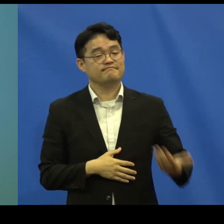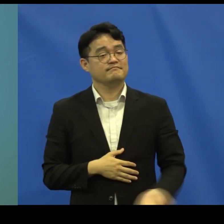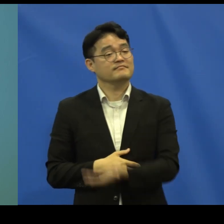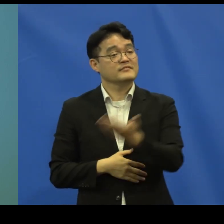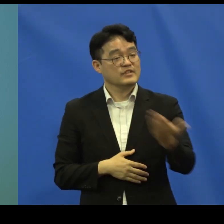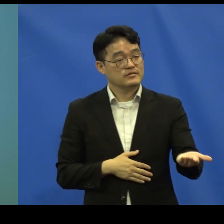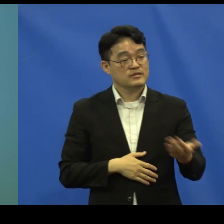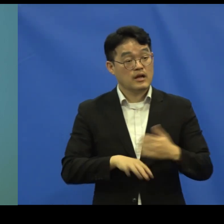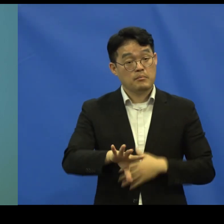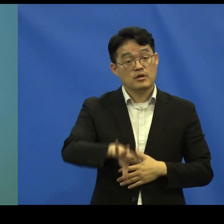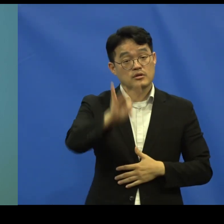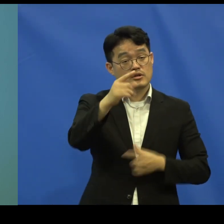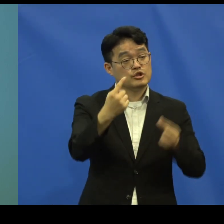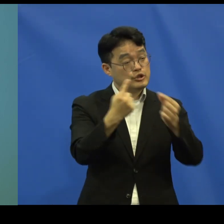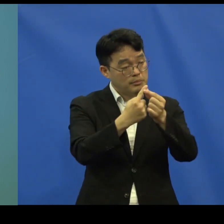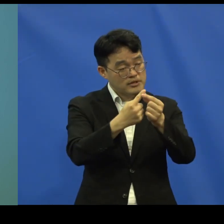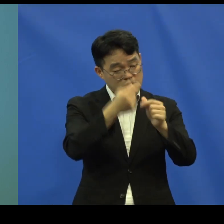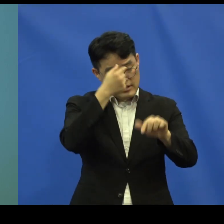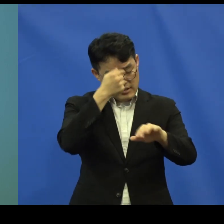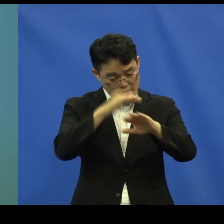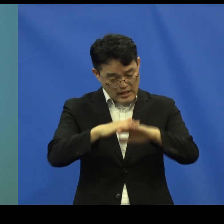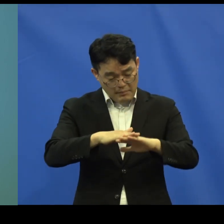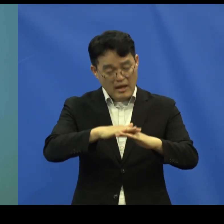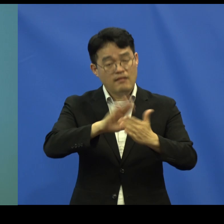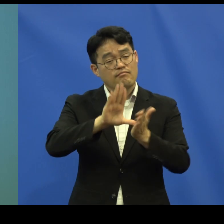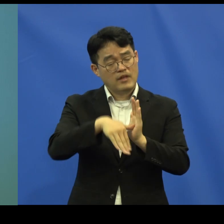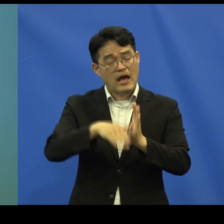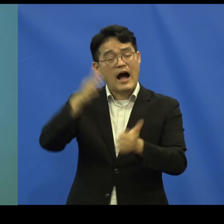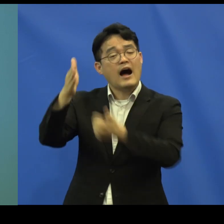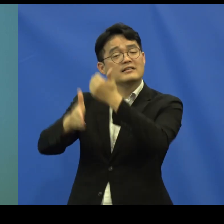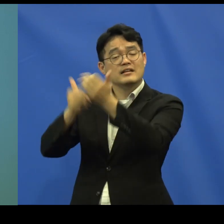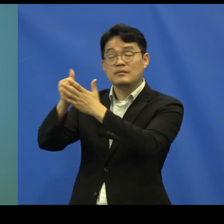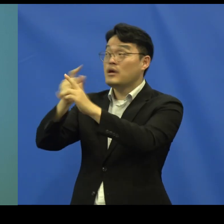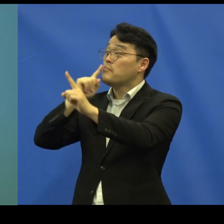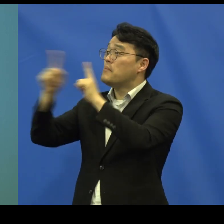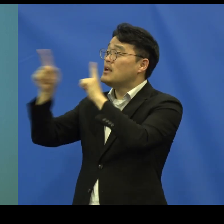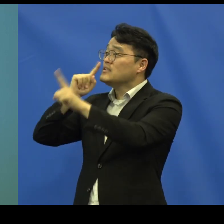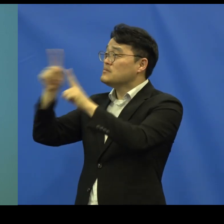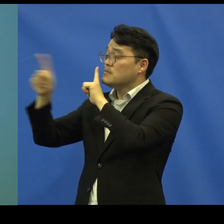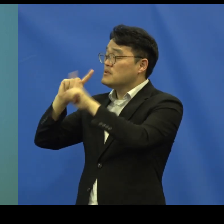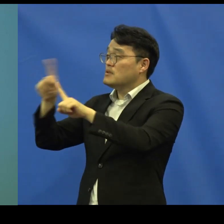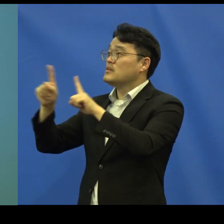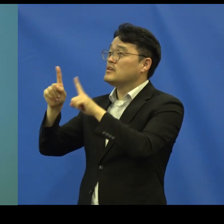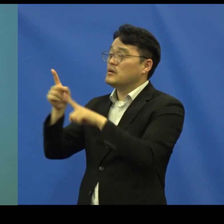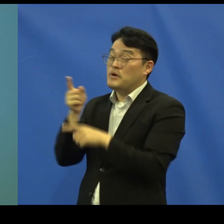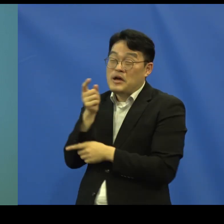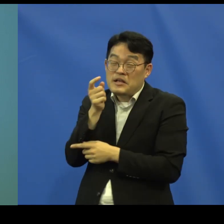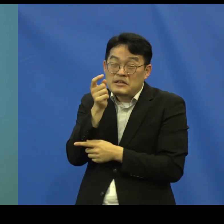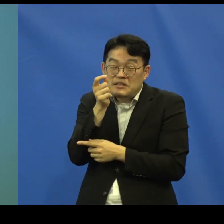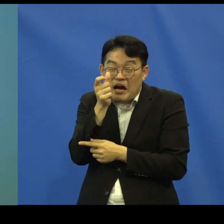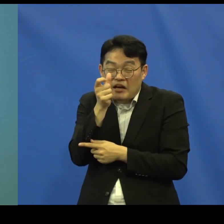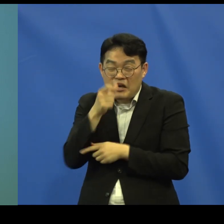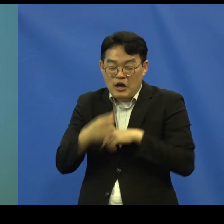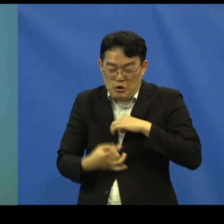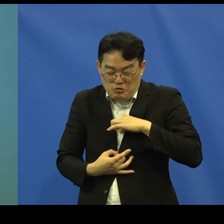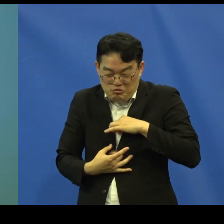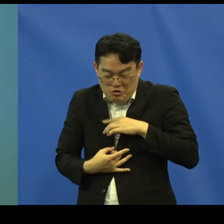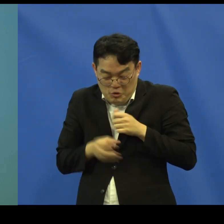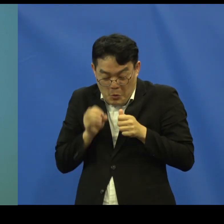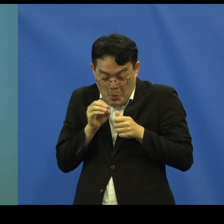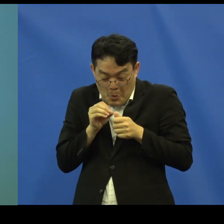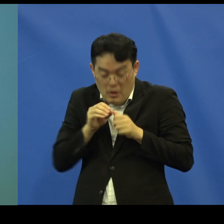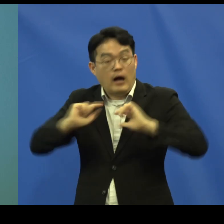하나님의 말씀이 들려지는 겁니다. 그런데 그 말씀이 그냥 작게 들리는 게 아니라 큰 나팔 소리처럼, 큰 나팔